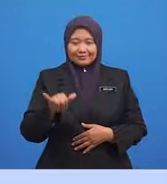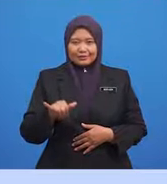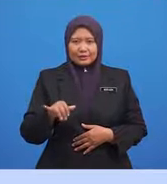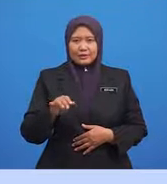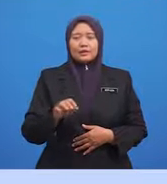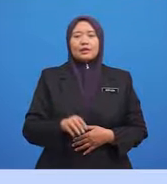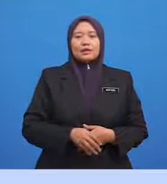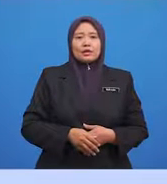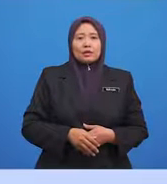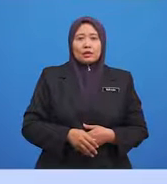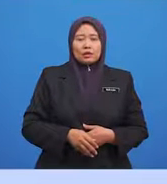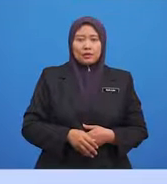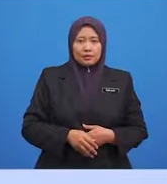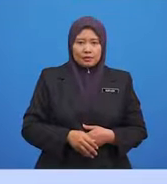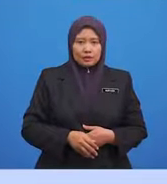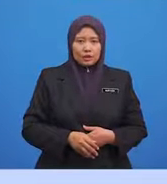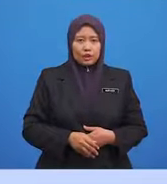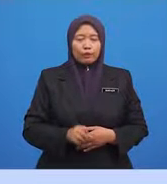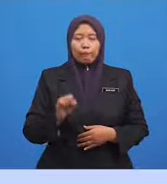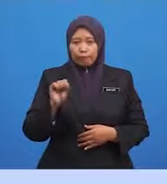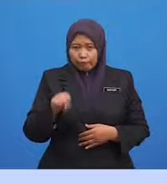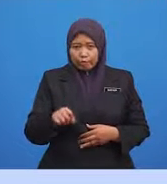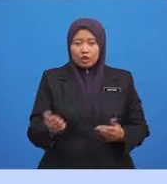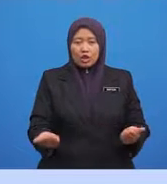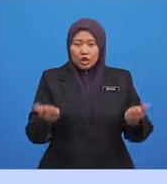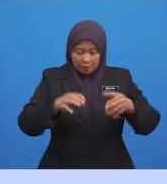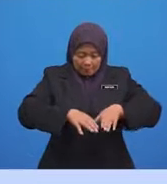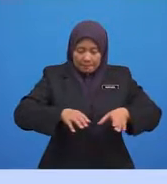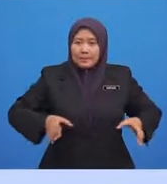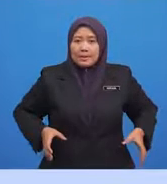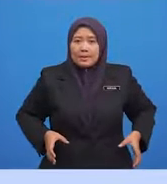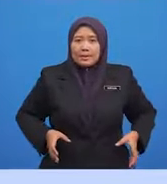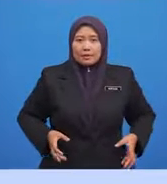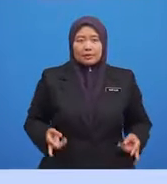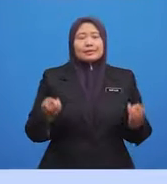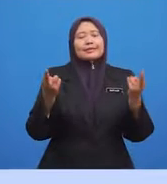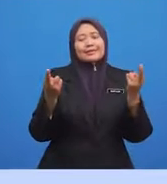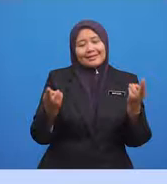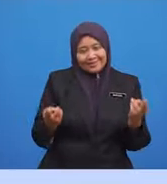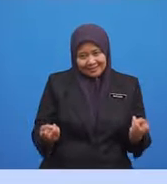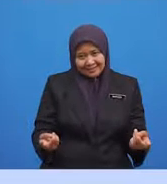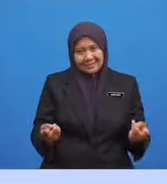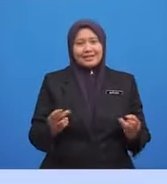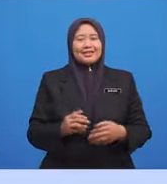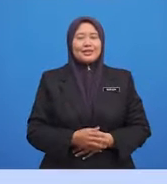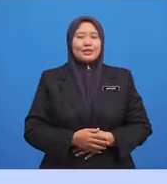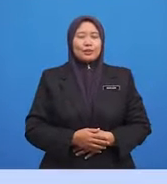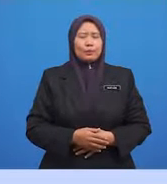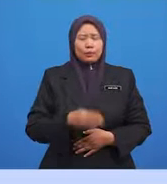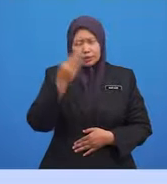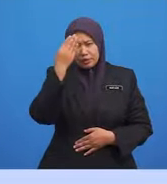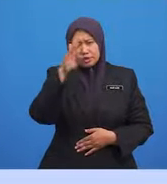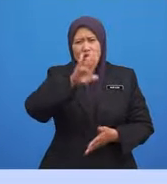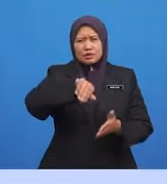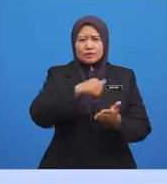Ya, murid-murid boleh mengangkat pelampung tersebut kerana ianya ringan. Bijak murid-murid